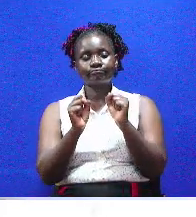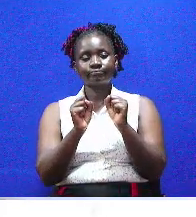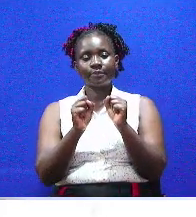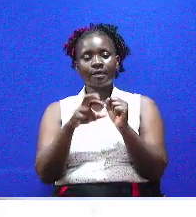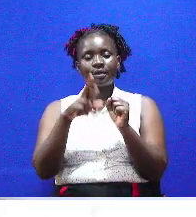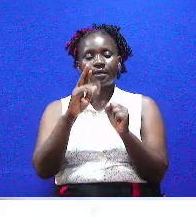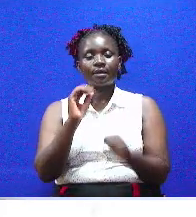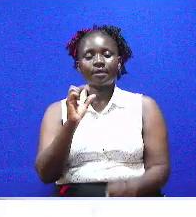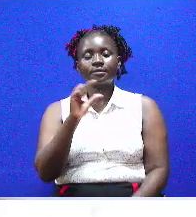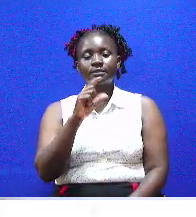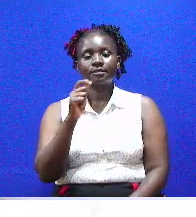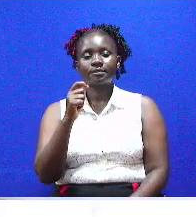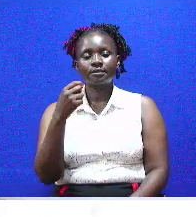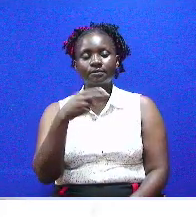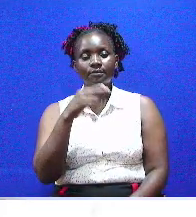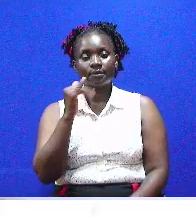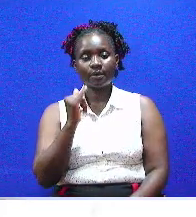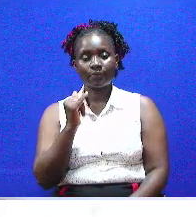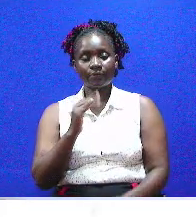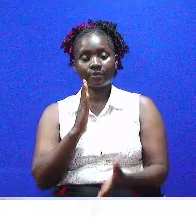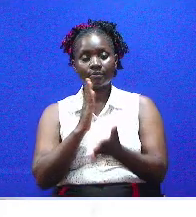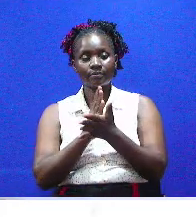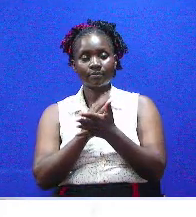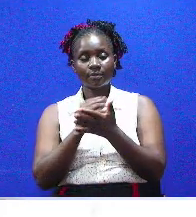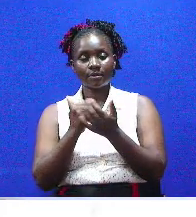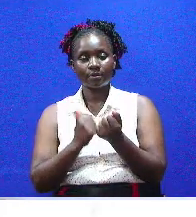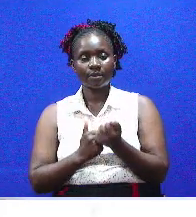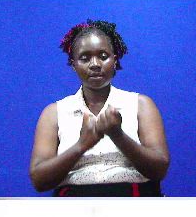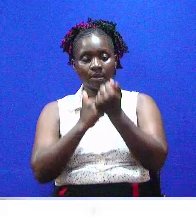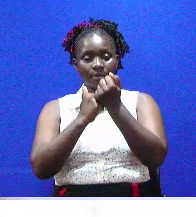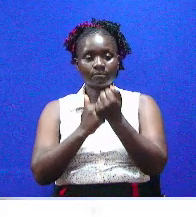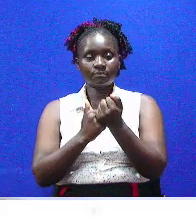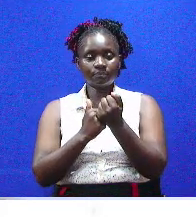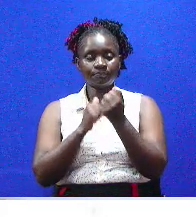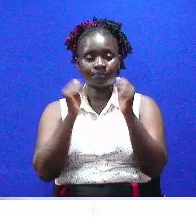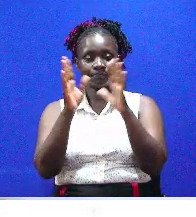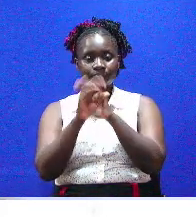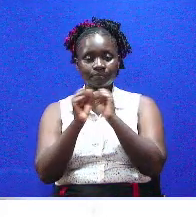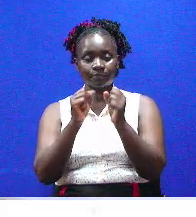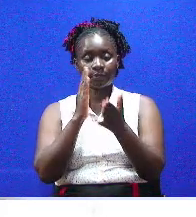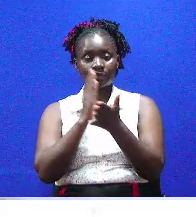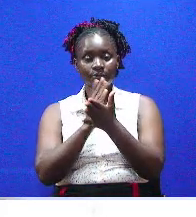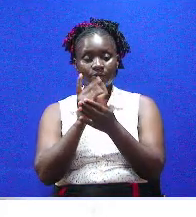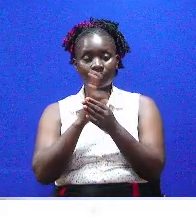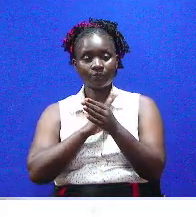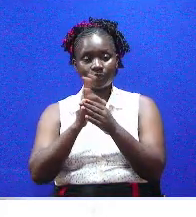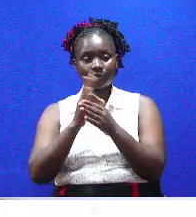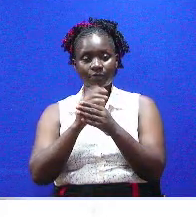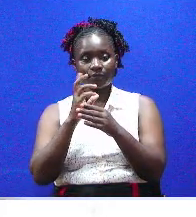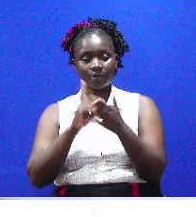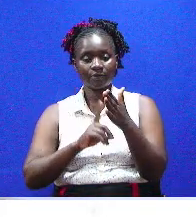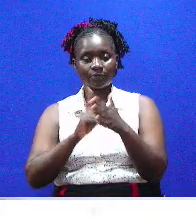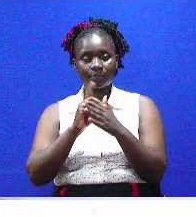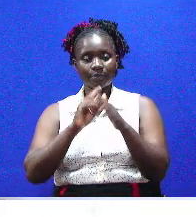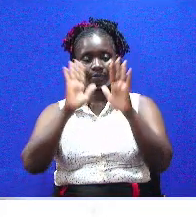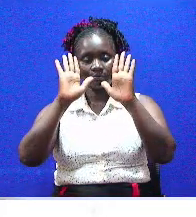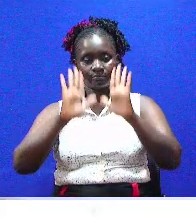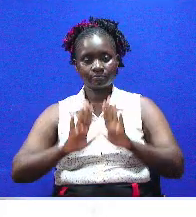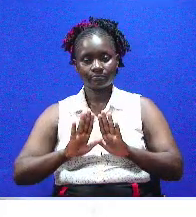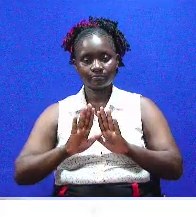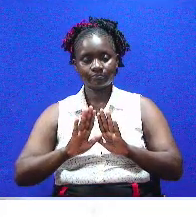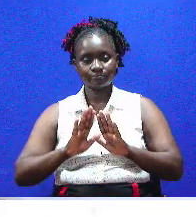gashagwa abagakuri irayo kubwatirana nano murai bense asoko eneke bnango kirane balekira kiribabete